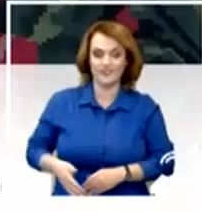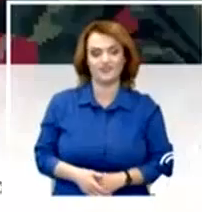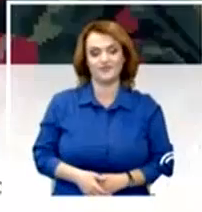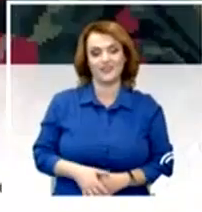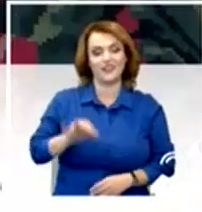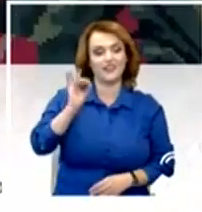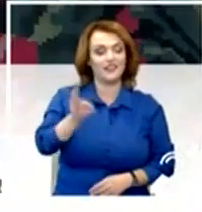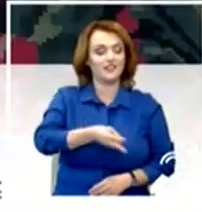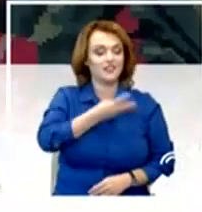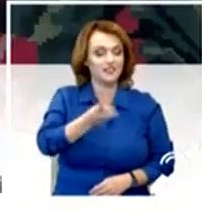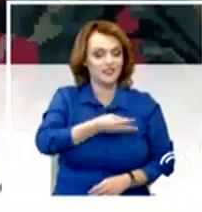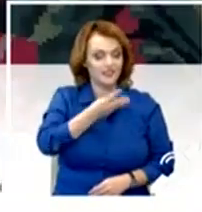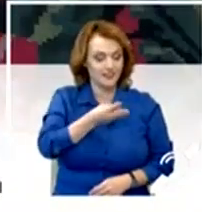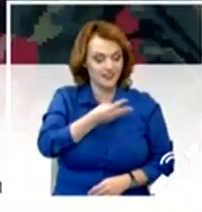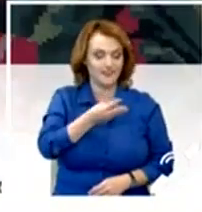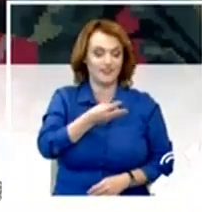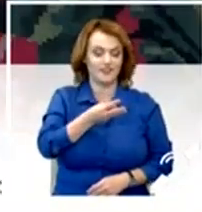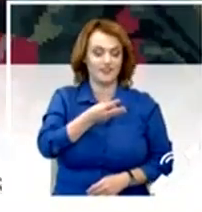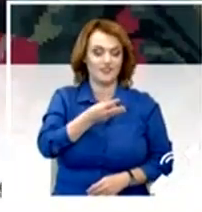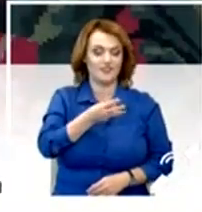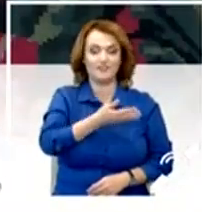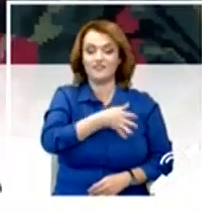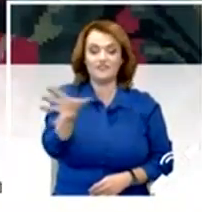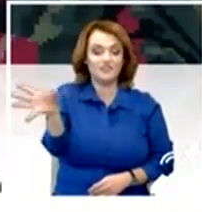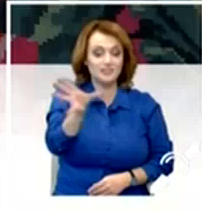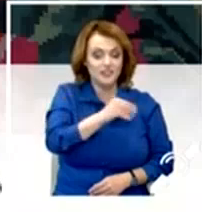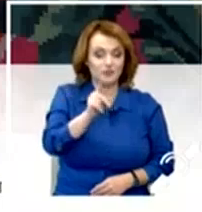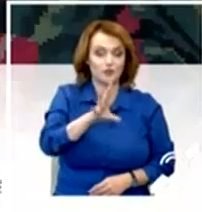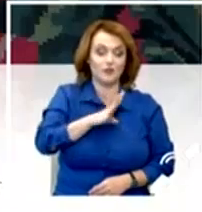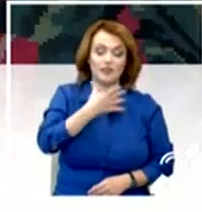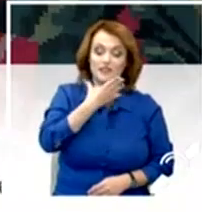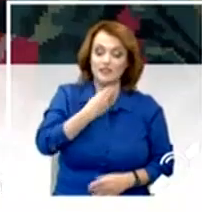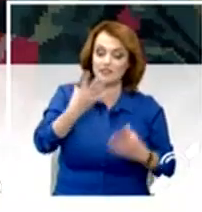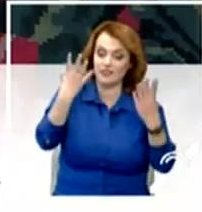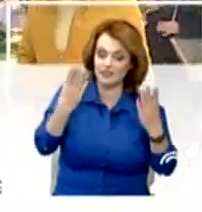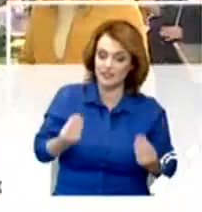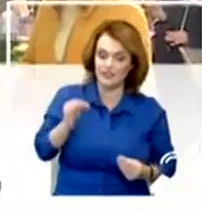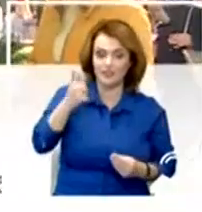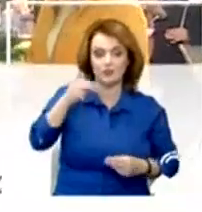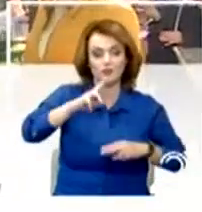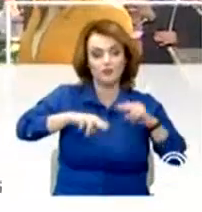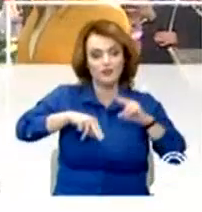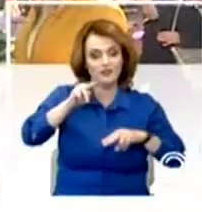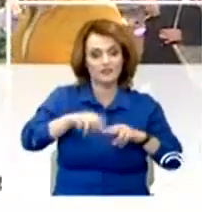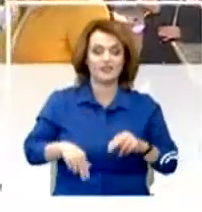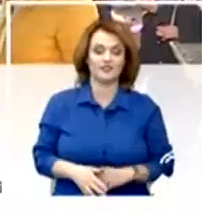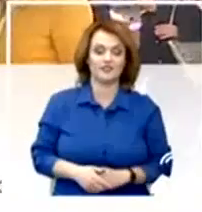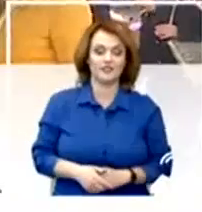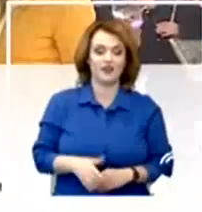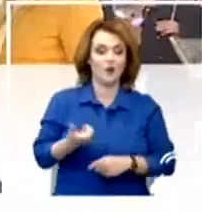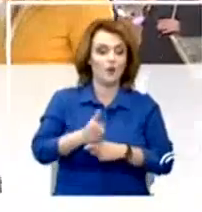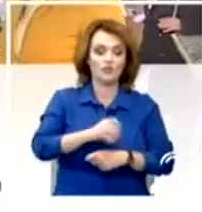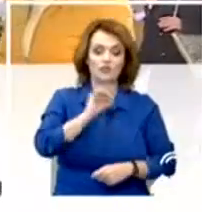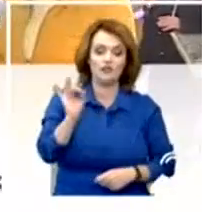și le doresc să fie o zi frumoasă, cu cântec și voie bună. Foarte interesant,